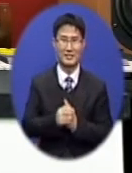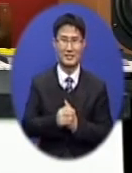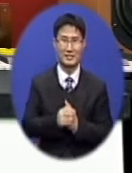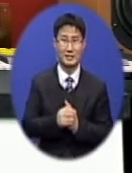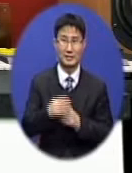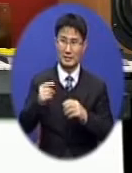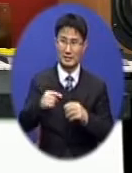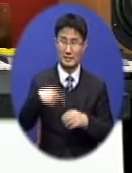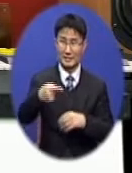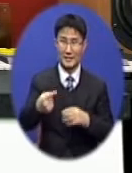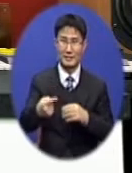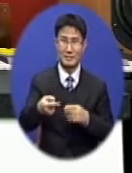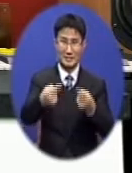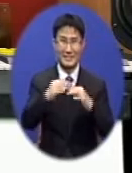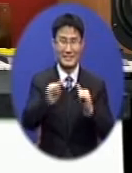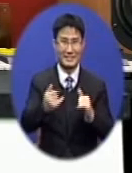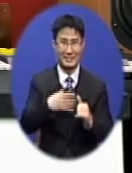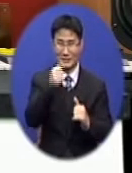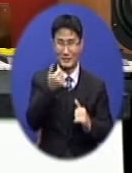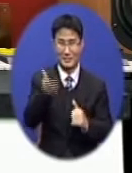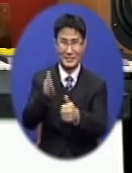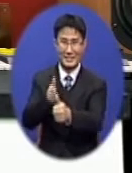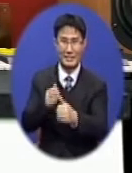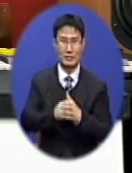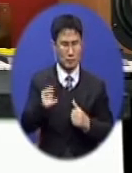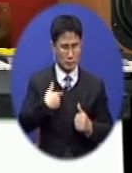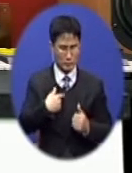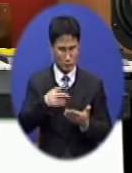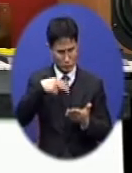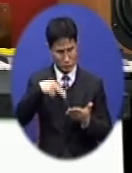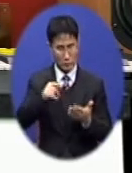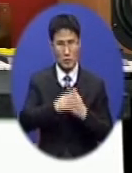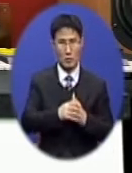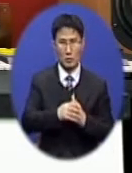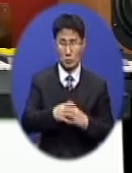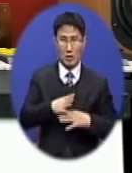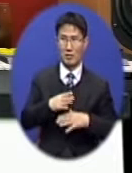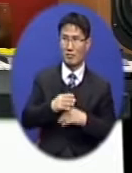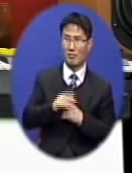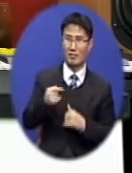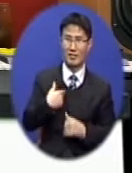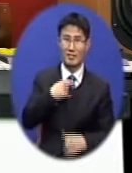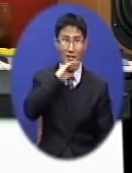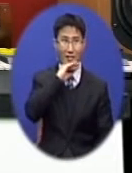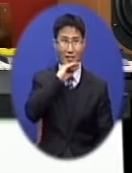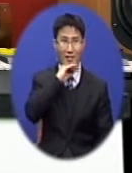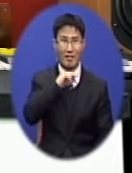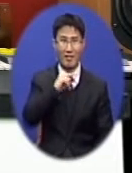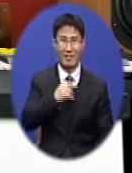씨 다음 참가자 모셔주세요. 아니, 저는 아까 이 대본 보면서요. 네. 깜짝 놀랐어요. 왜요? 나이가요.